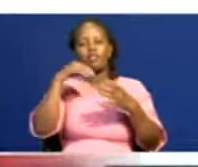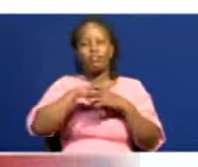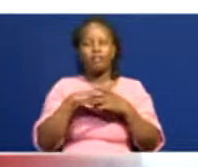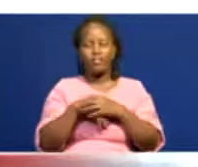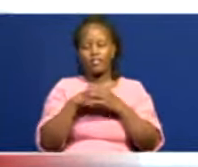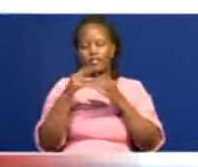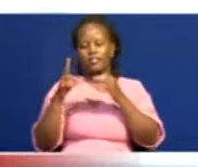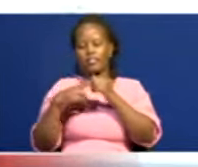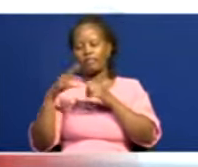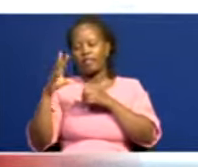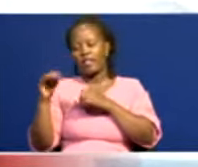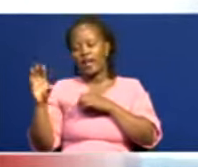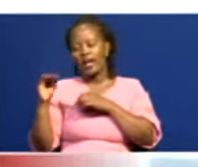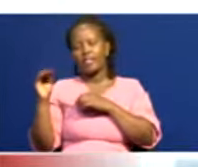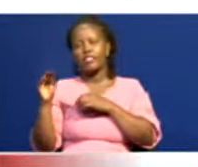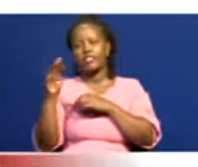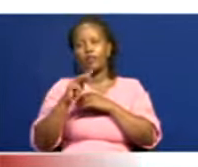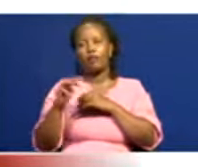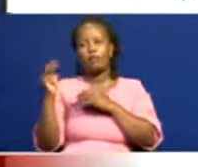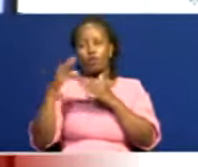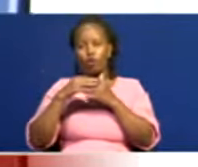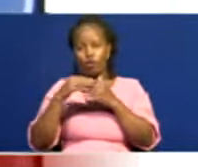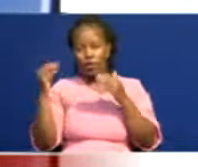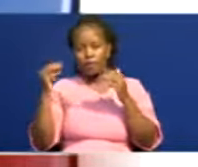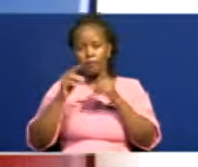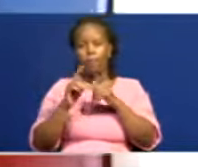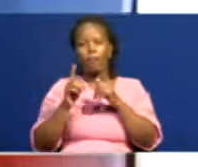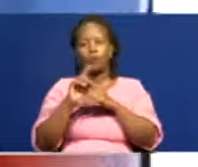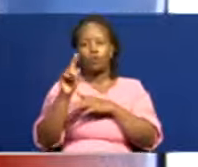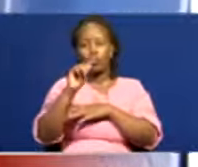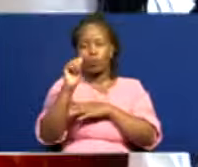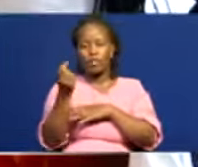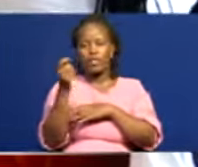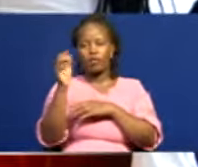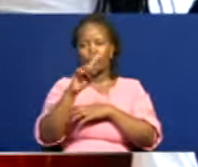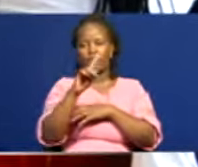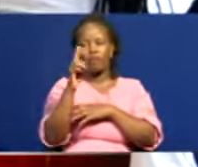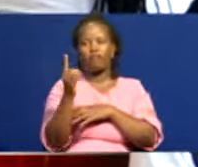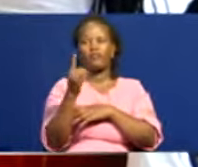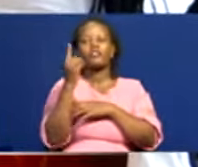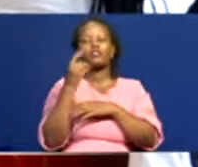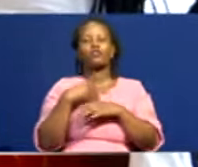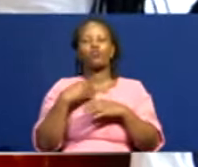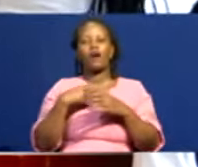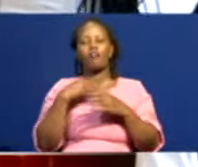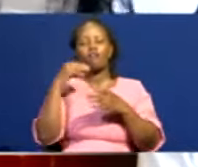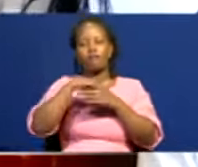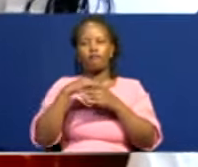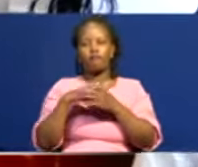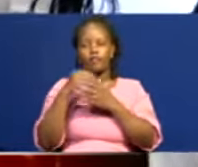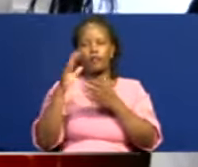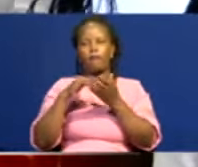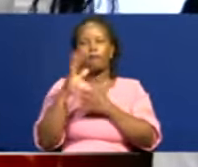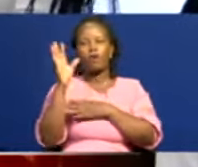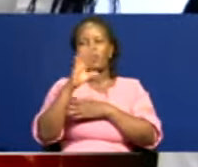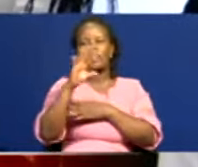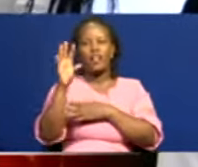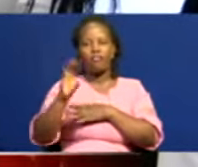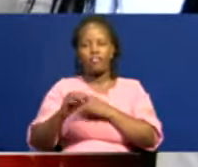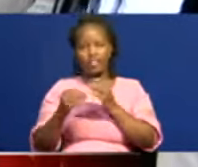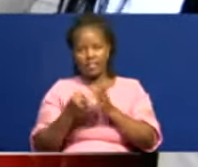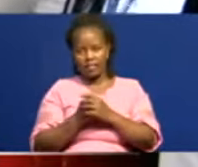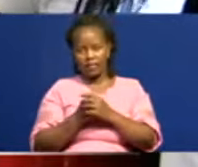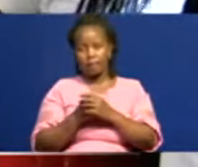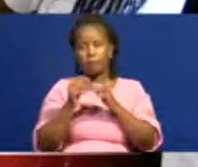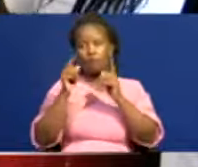700 mwaka uliopita na kuiweka Kenya katika nafasi ya kwanza ya kituo cha uwekezaji barani Afrika. Kutokana na